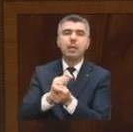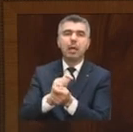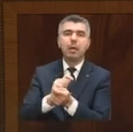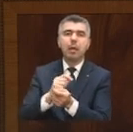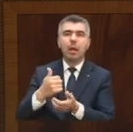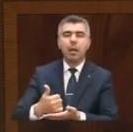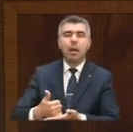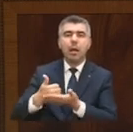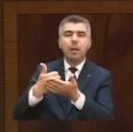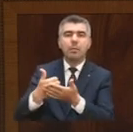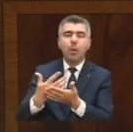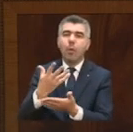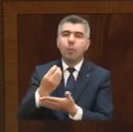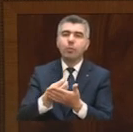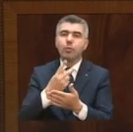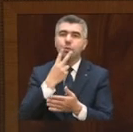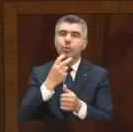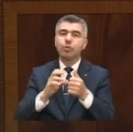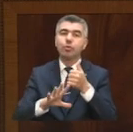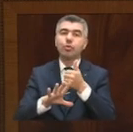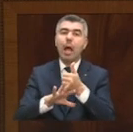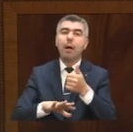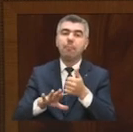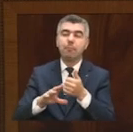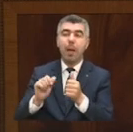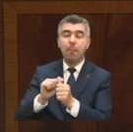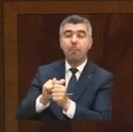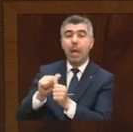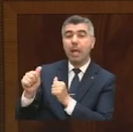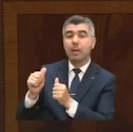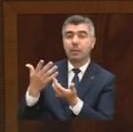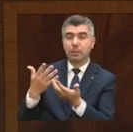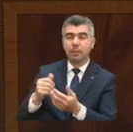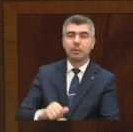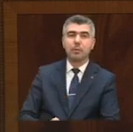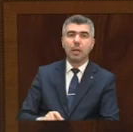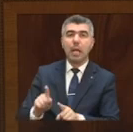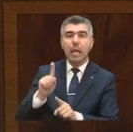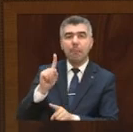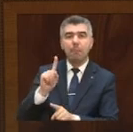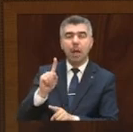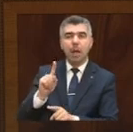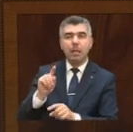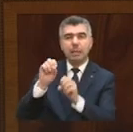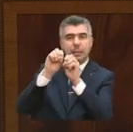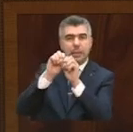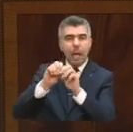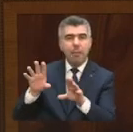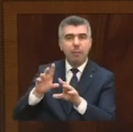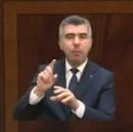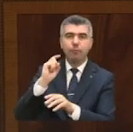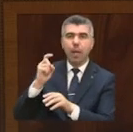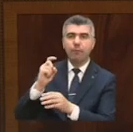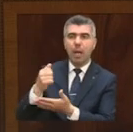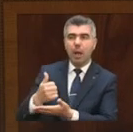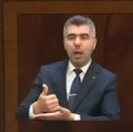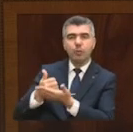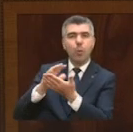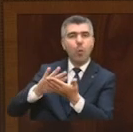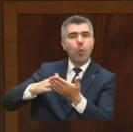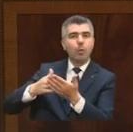الابناء الشعب وخصوصا هاد المناطق النائيه اما تعميم ديال المنح لهاد الطلبه